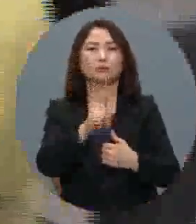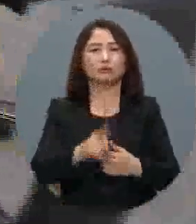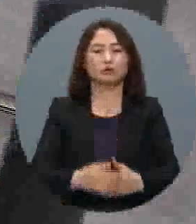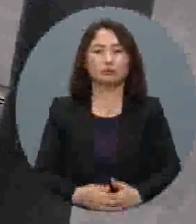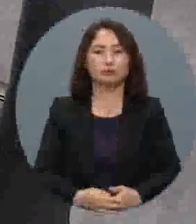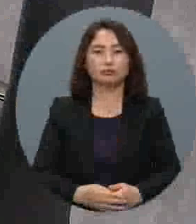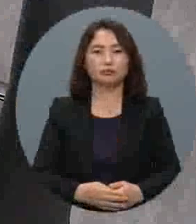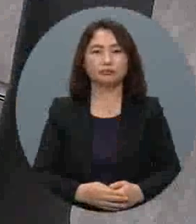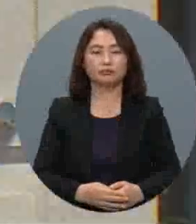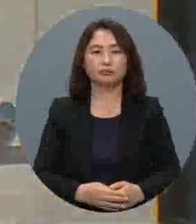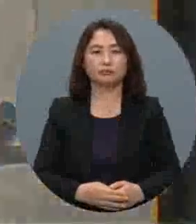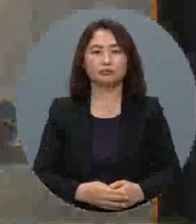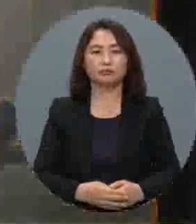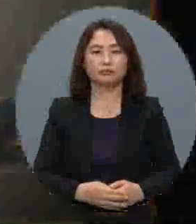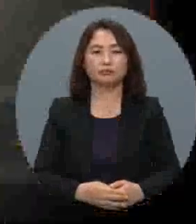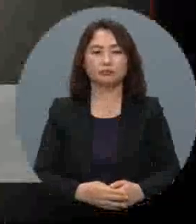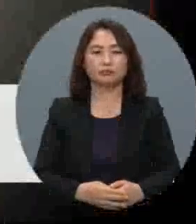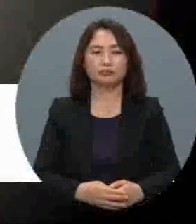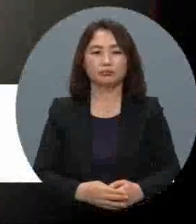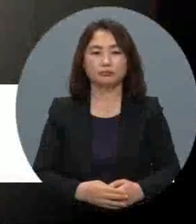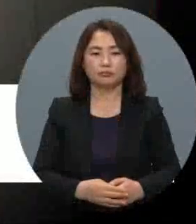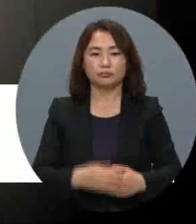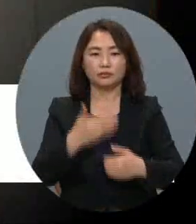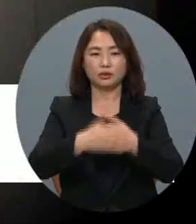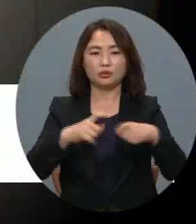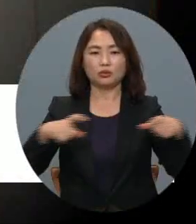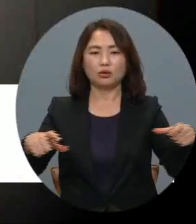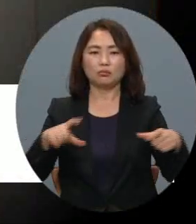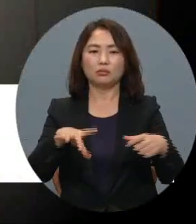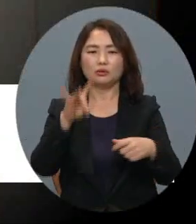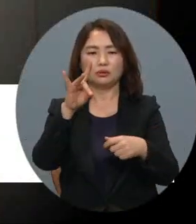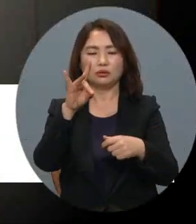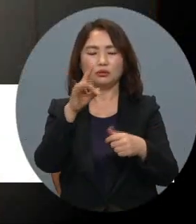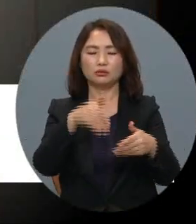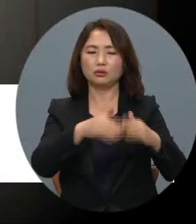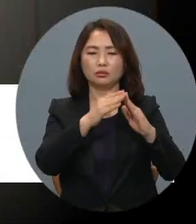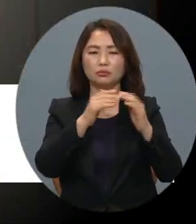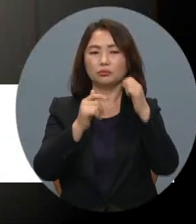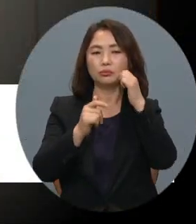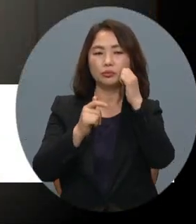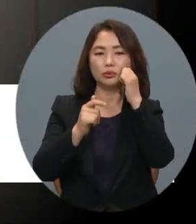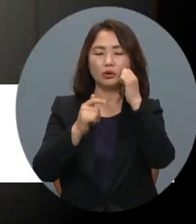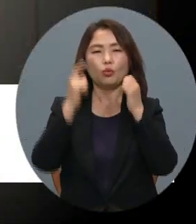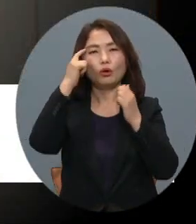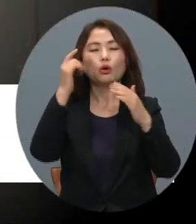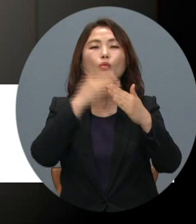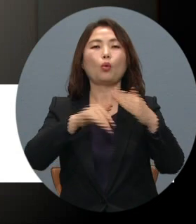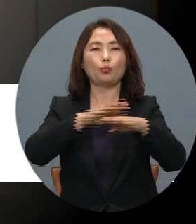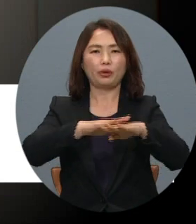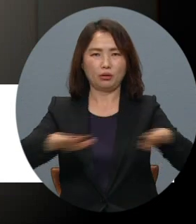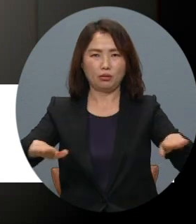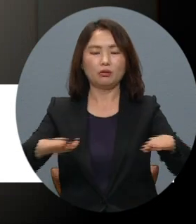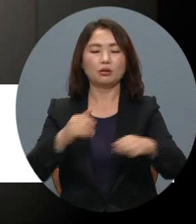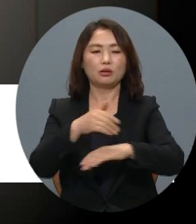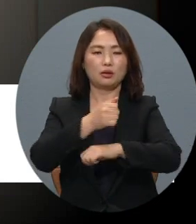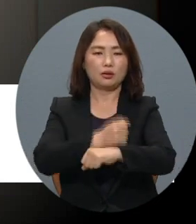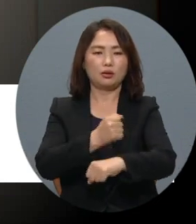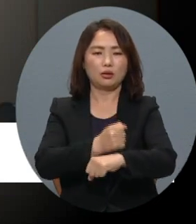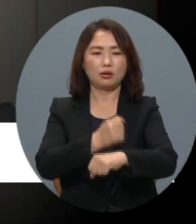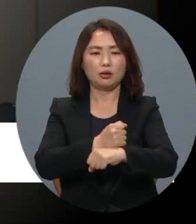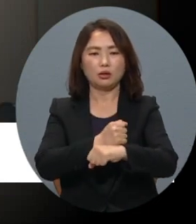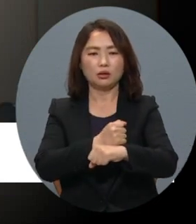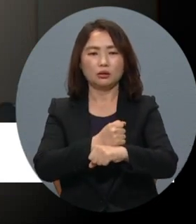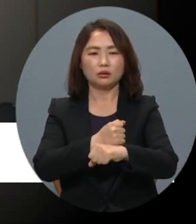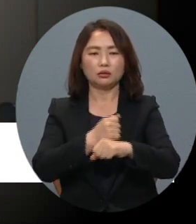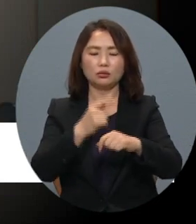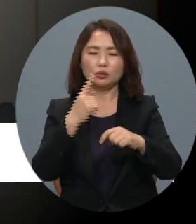있습니다. 우선적으로 그렇게 할 수는 없고요. 그거는 이제 공평하게 진행을 해야 될 것 같습니다. 얼마나 논리를